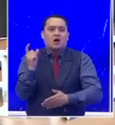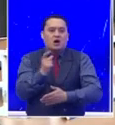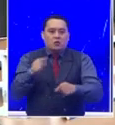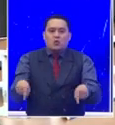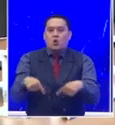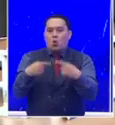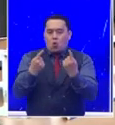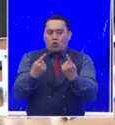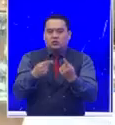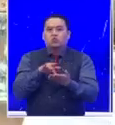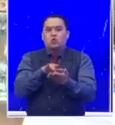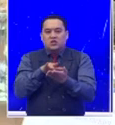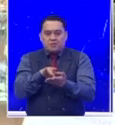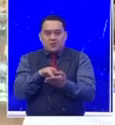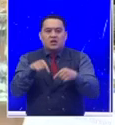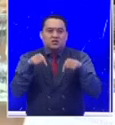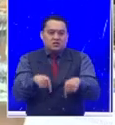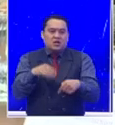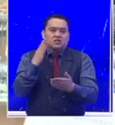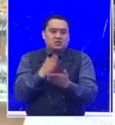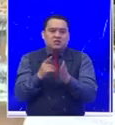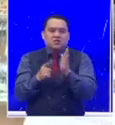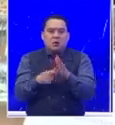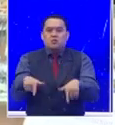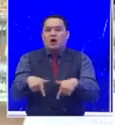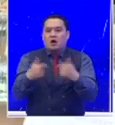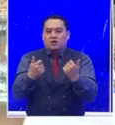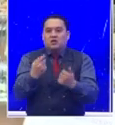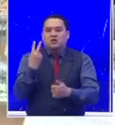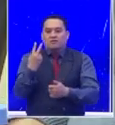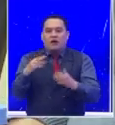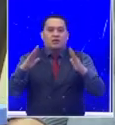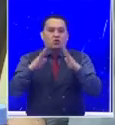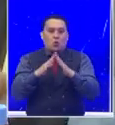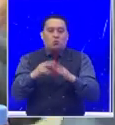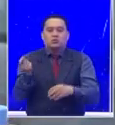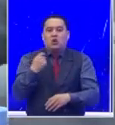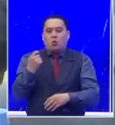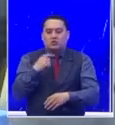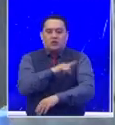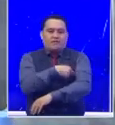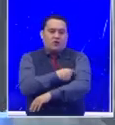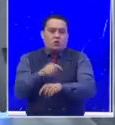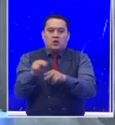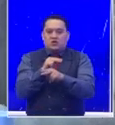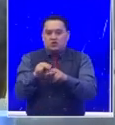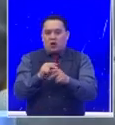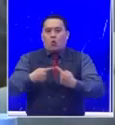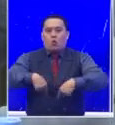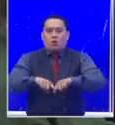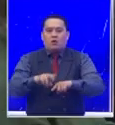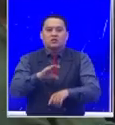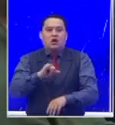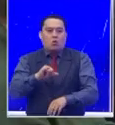города является туризм. Здесь функционирует 7 гостиниц, 2 гостевых дома, санаторий-профилакторий Текели, база отдыха